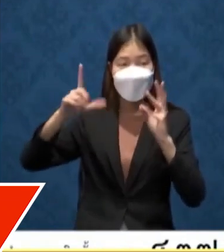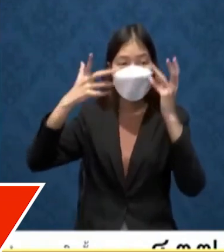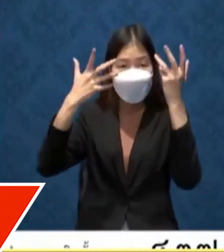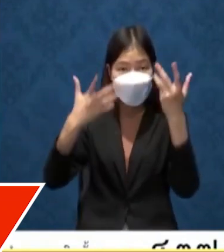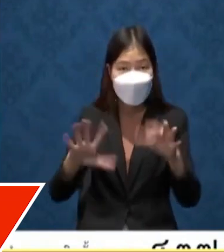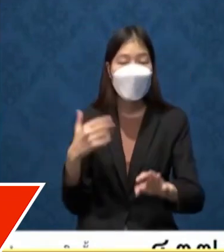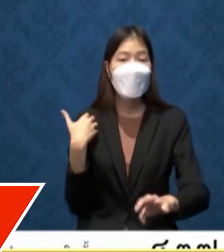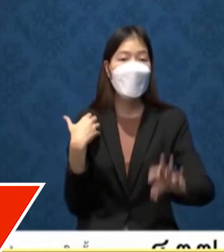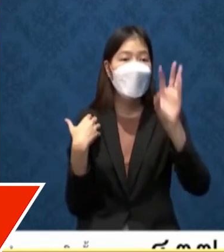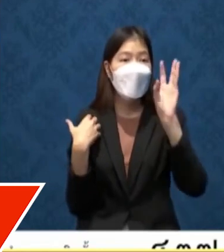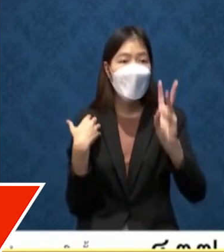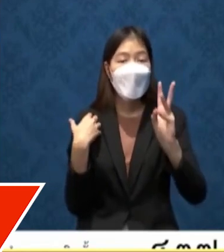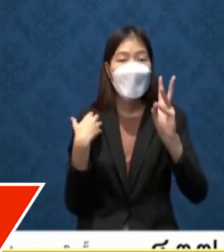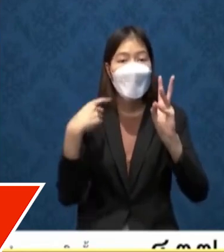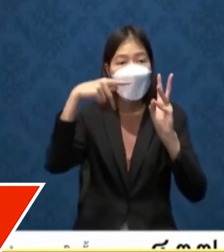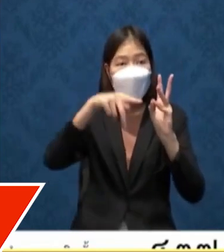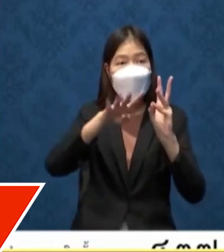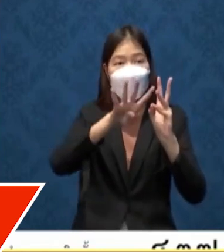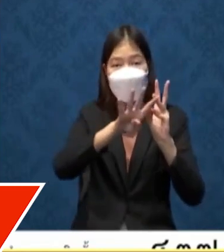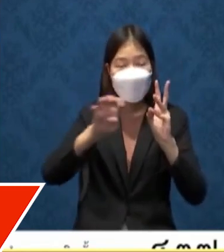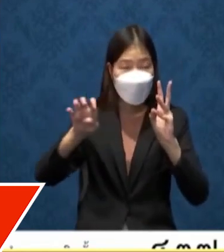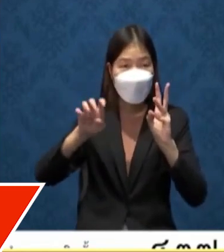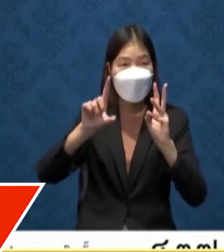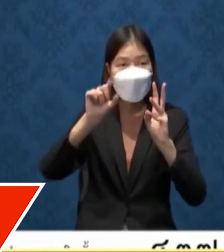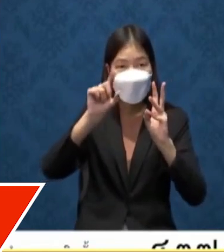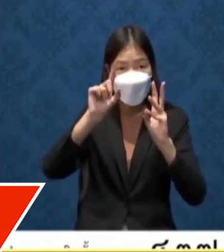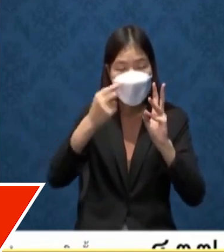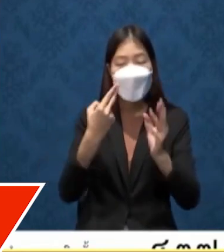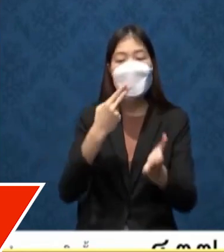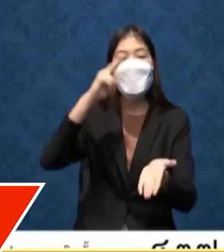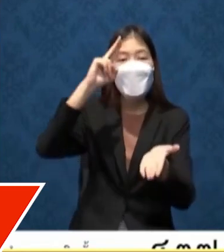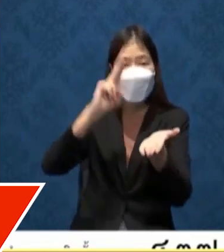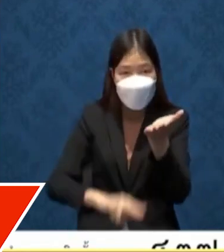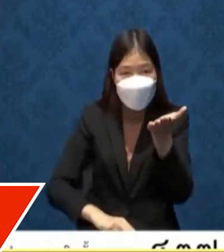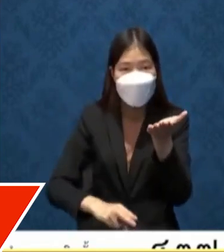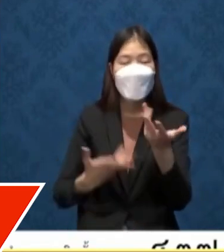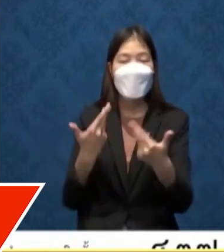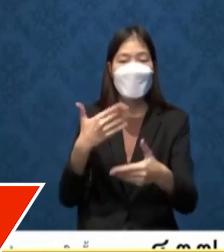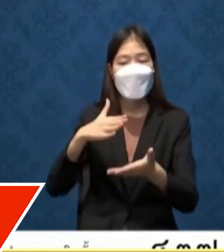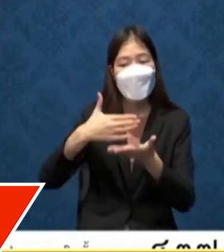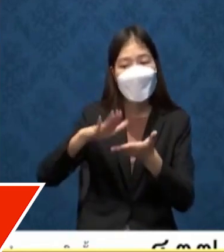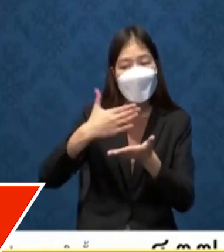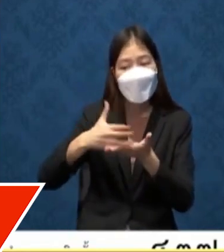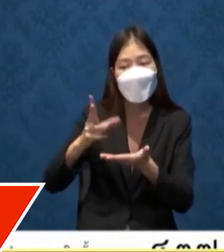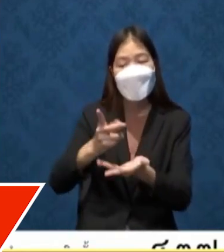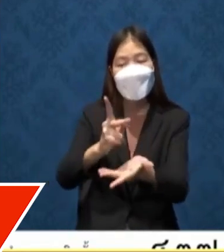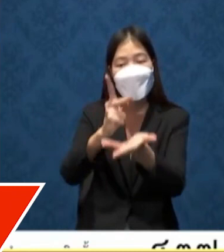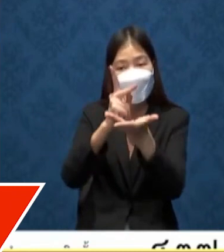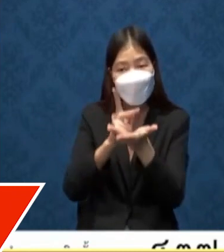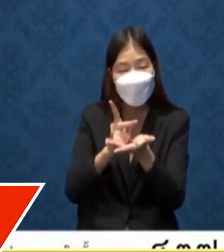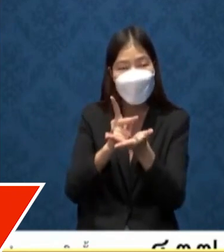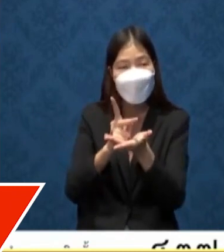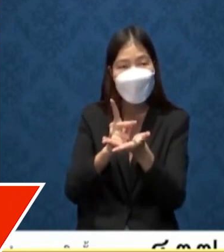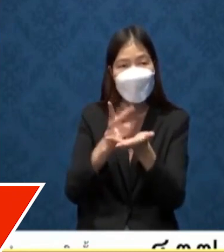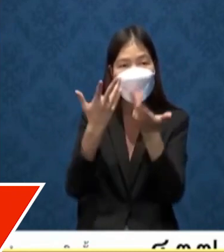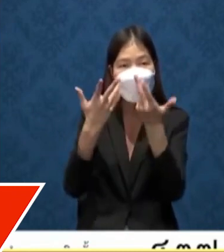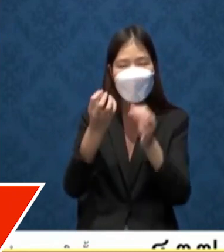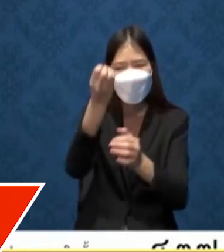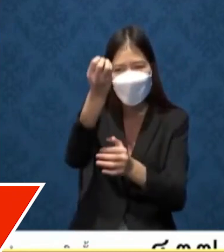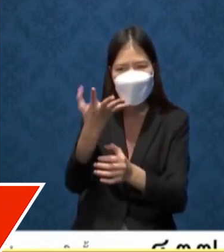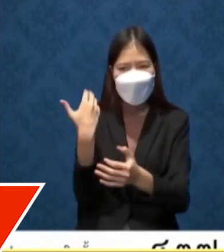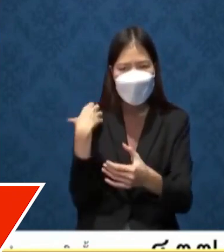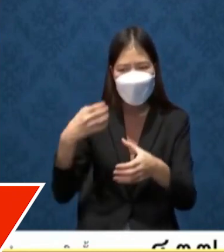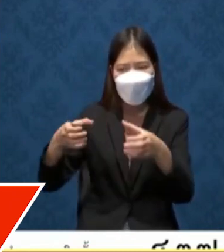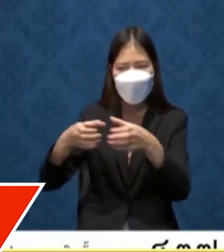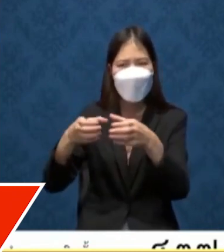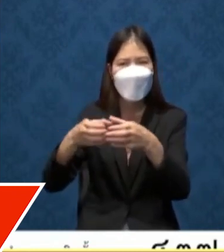กว่า 6,400 ล้านบาทเป็นดอกเบี้ยและเบี้ยปรับที่ได้มาจากการปล่อยกู้ซึ่งดอกเบี้ยและเบี้ยปรับจำนวนมากนี้มาจากกลุ่ม